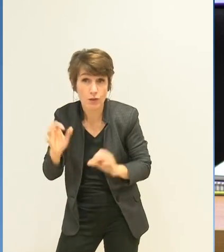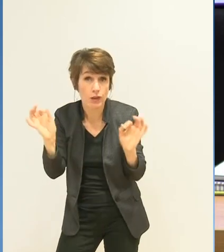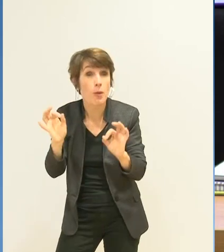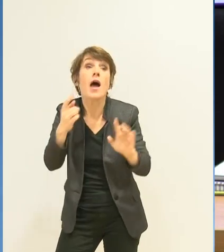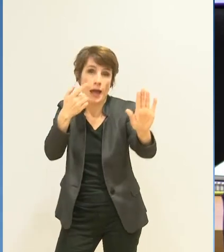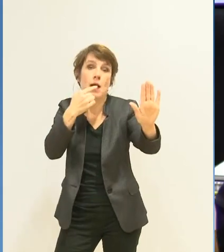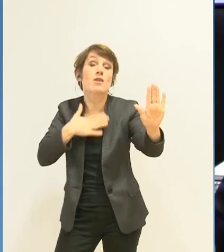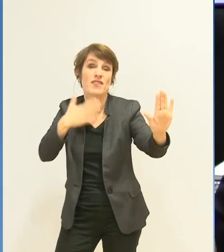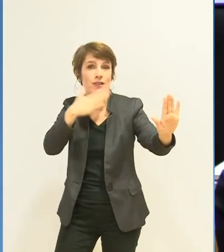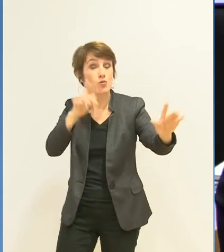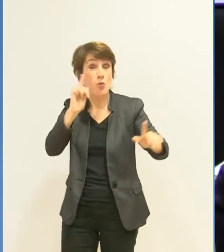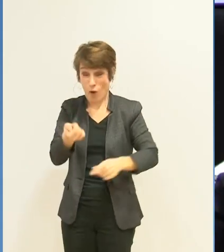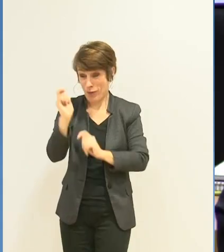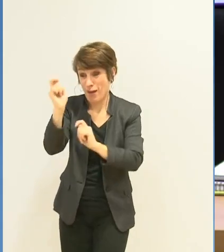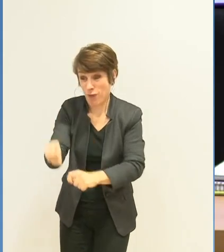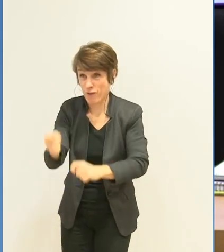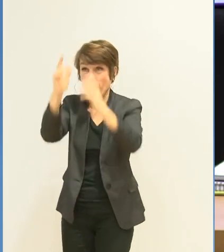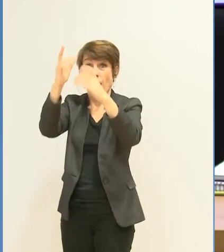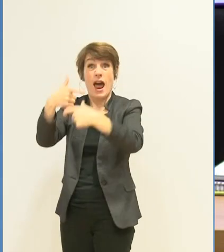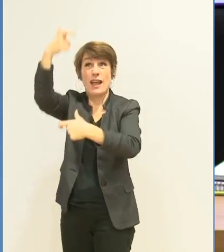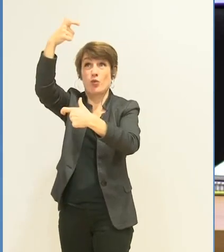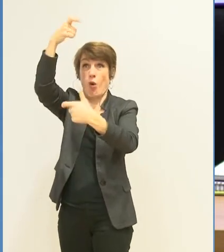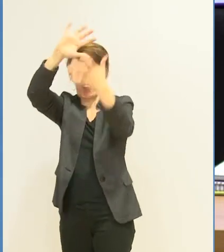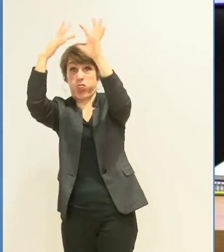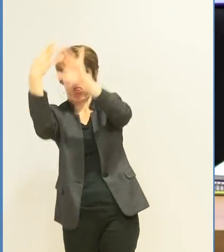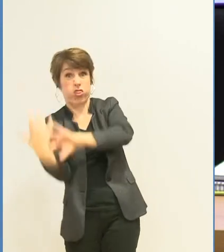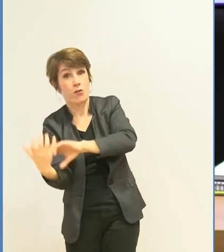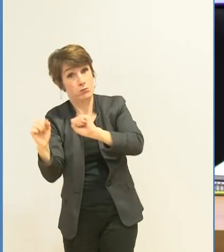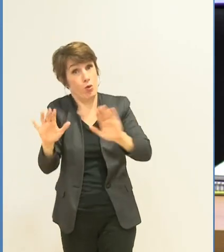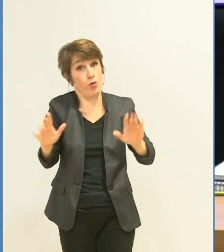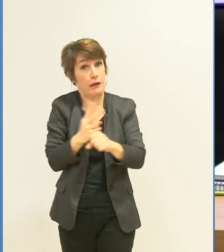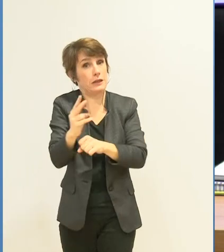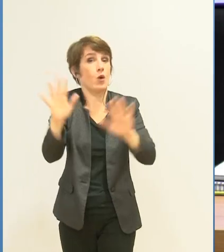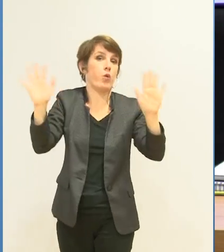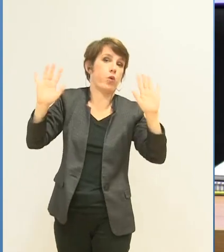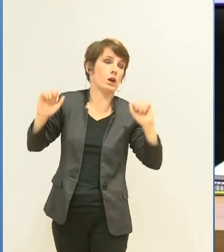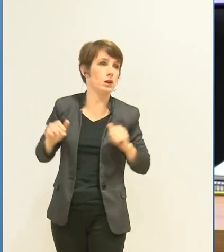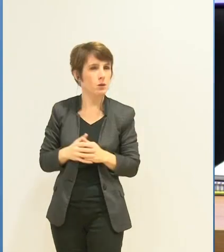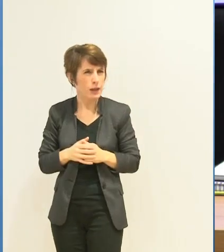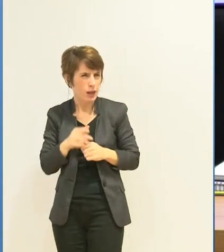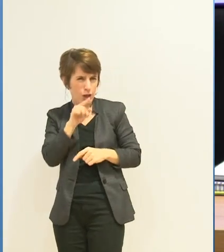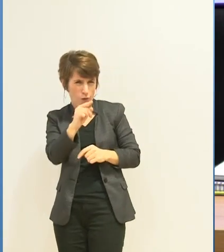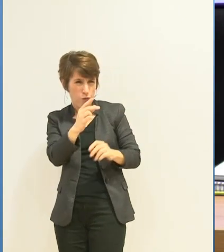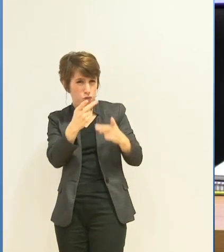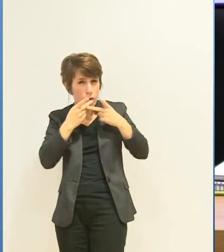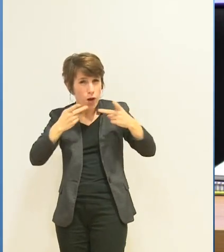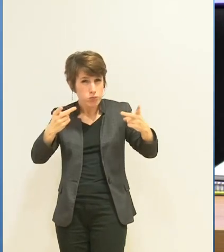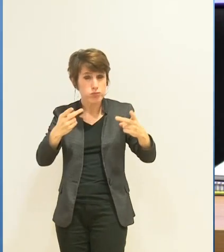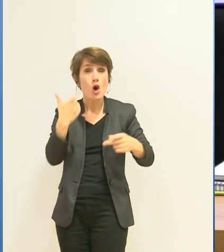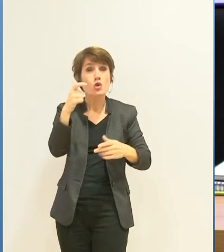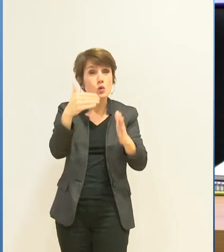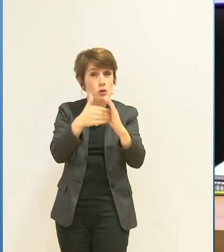je sais pas si elle resterait debout mais vous nous annoncez une programmation plus rien d'investissement sur la tour